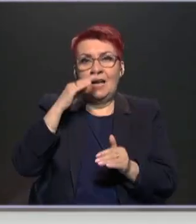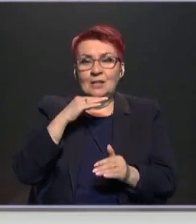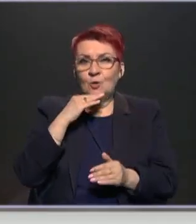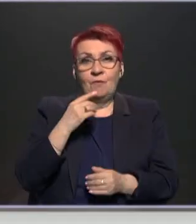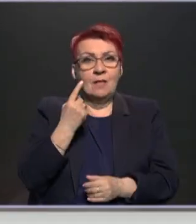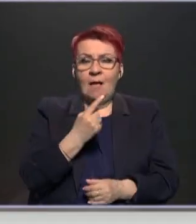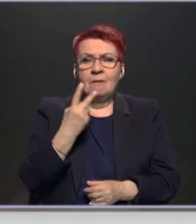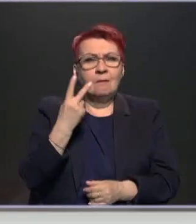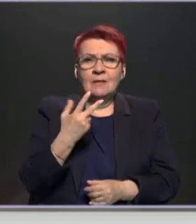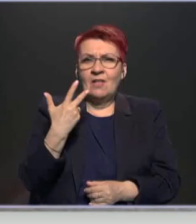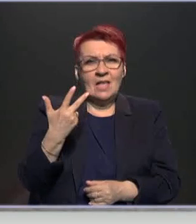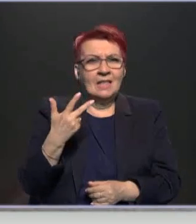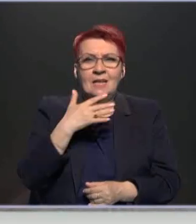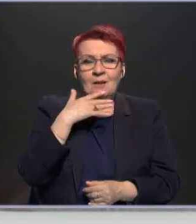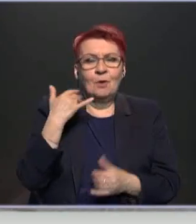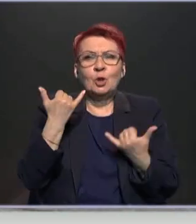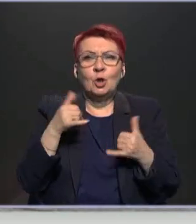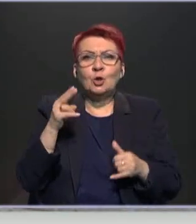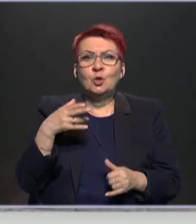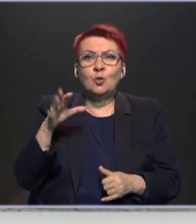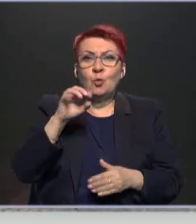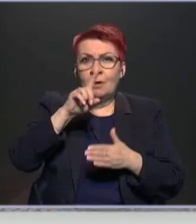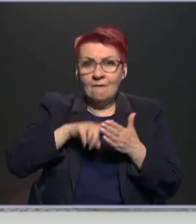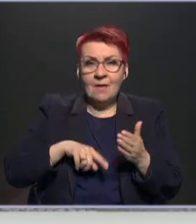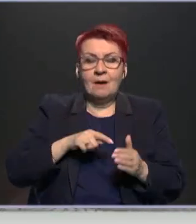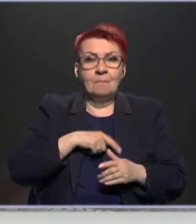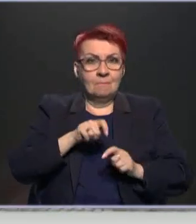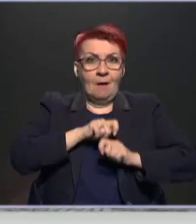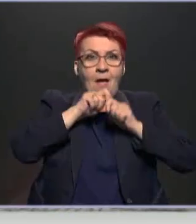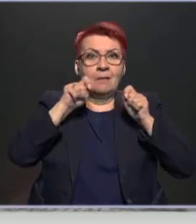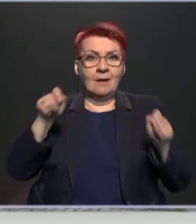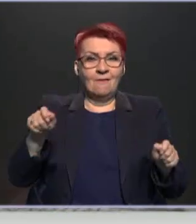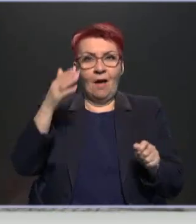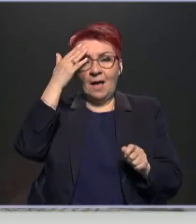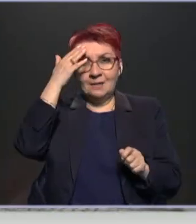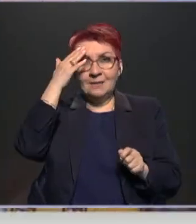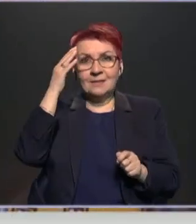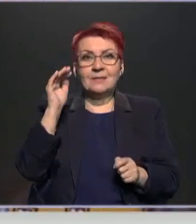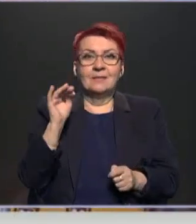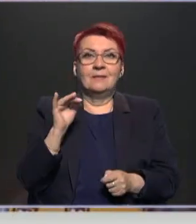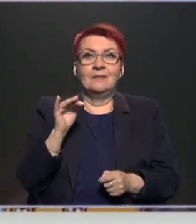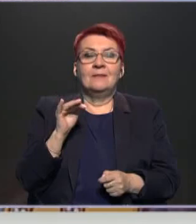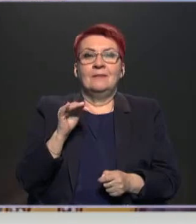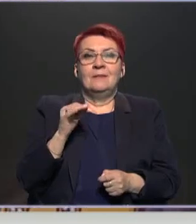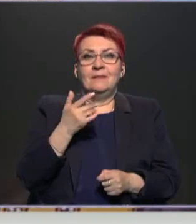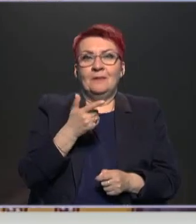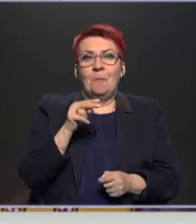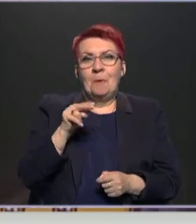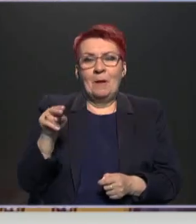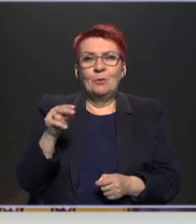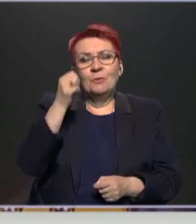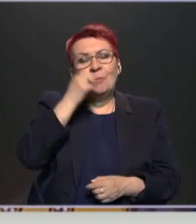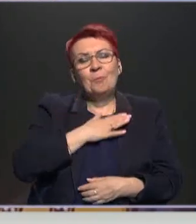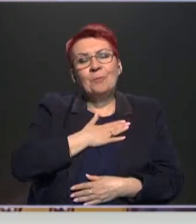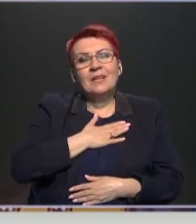три таких истории. Поэтому вот это чудо веры, оно открывается людям иногда вот так при помощи наших преподобных. Благодарим